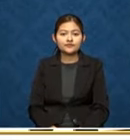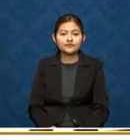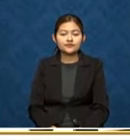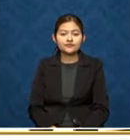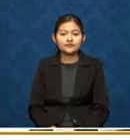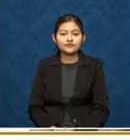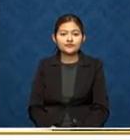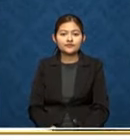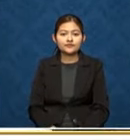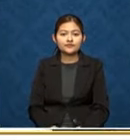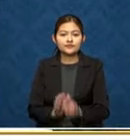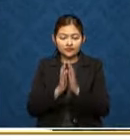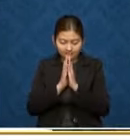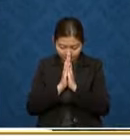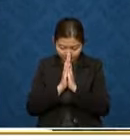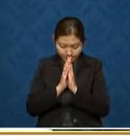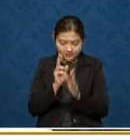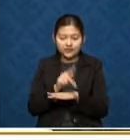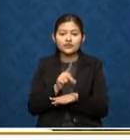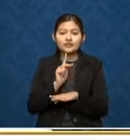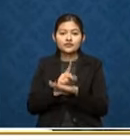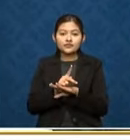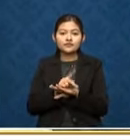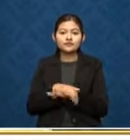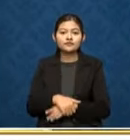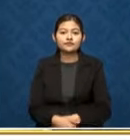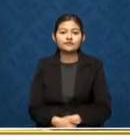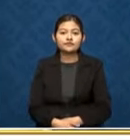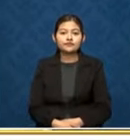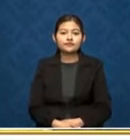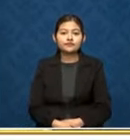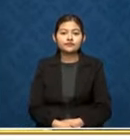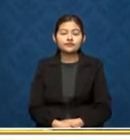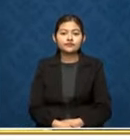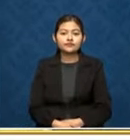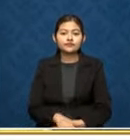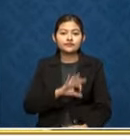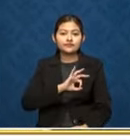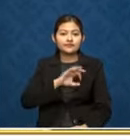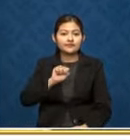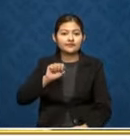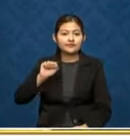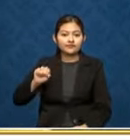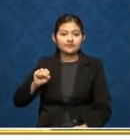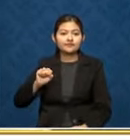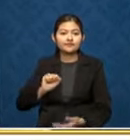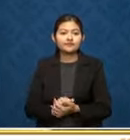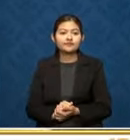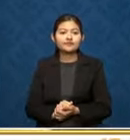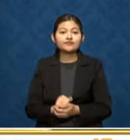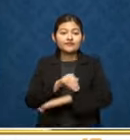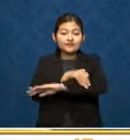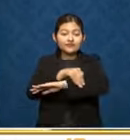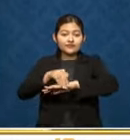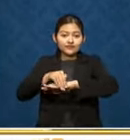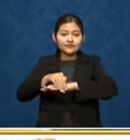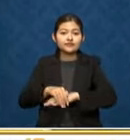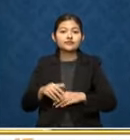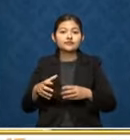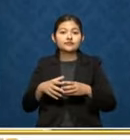เรียนท่านประธานสภาที่เคารพครับผมจุลพงษ์อยู่เกตสมาชิกสภาผู้แทนราษฎรแบบบัญชีรายชื่อพรรค